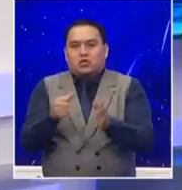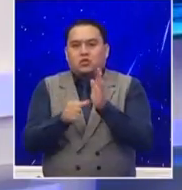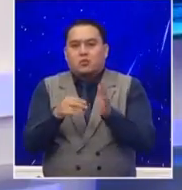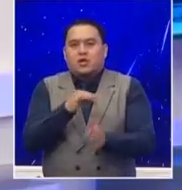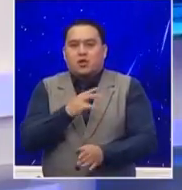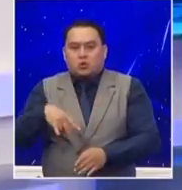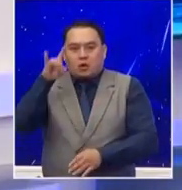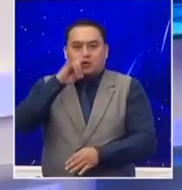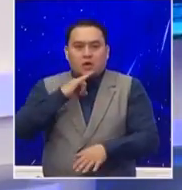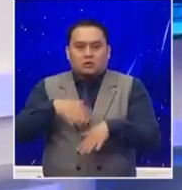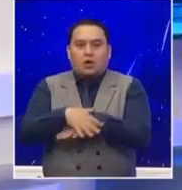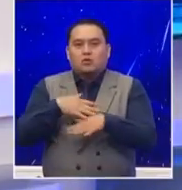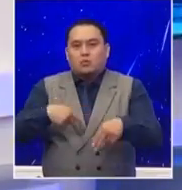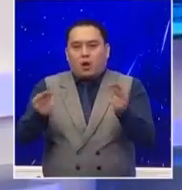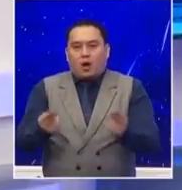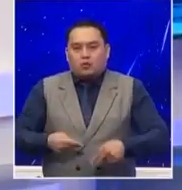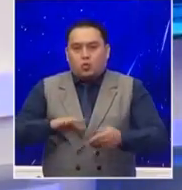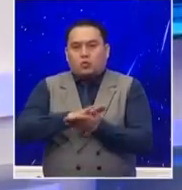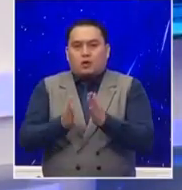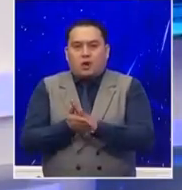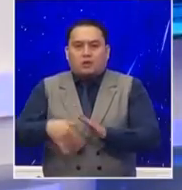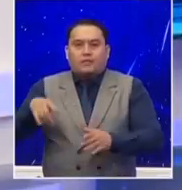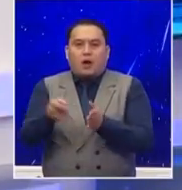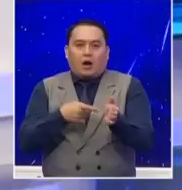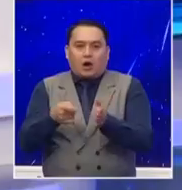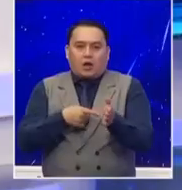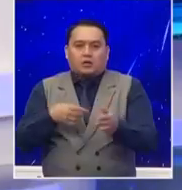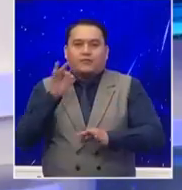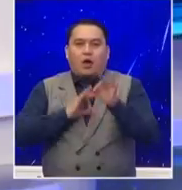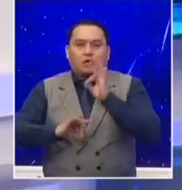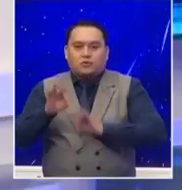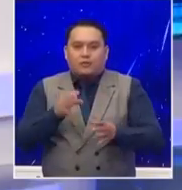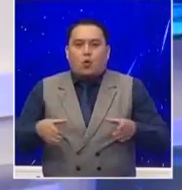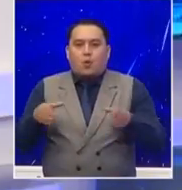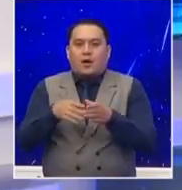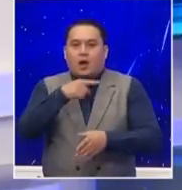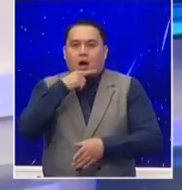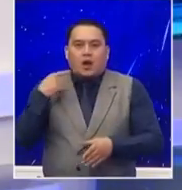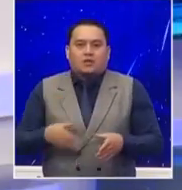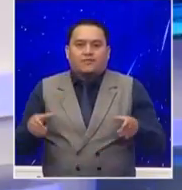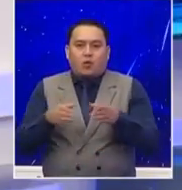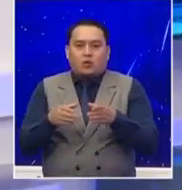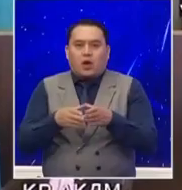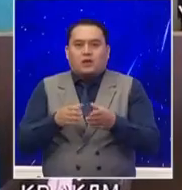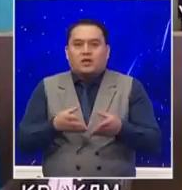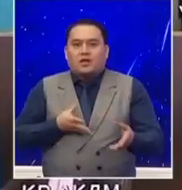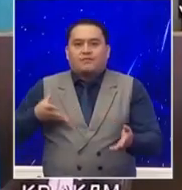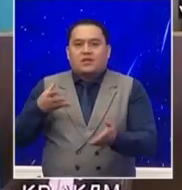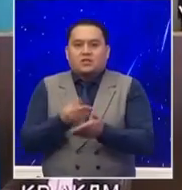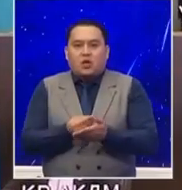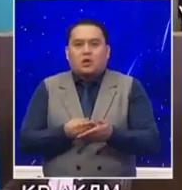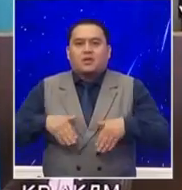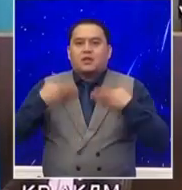миллионов казахстанцев. Уже подписано соглашение между Карагандинским фармацевтическим комплексом и Российским фондом прямых инвестиций